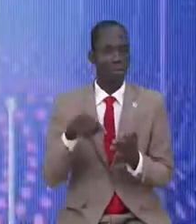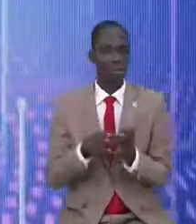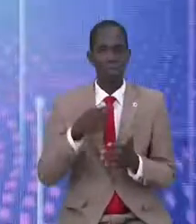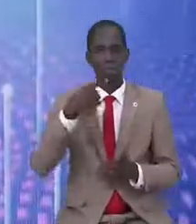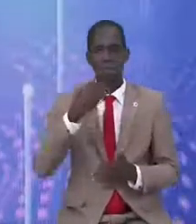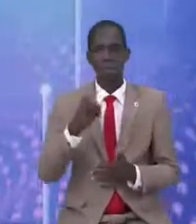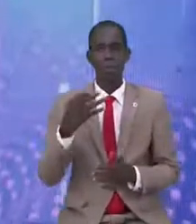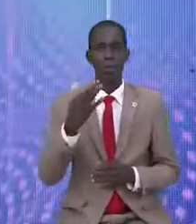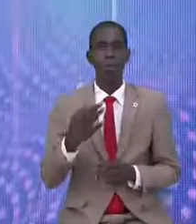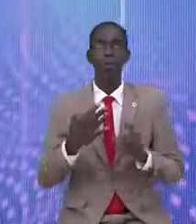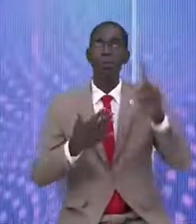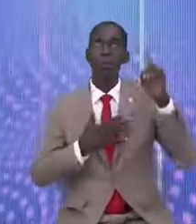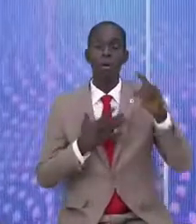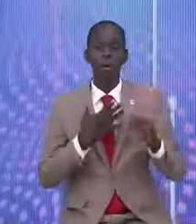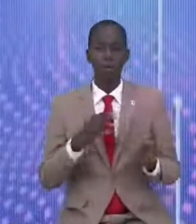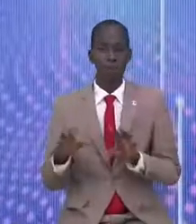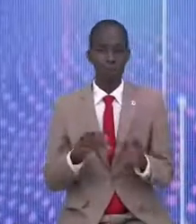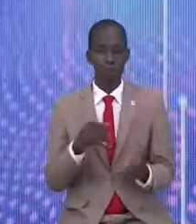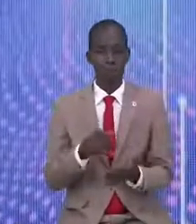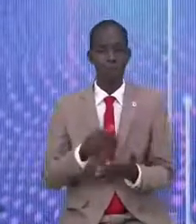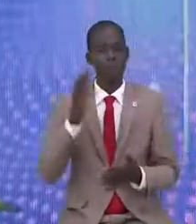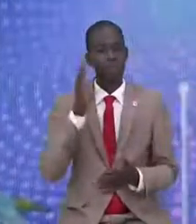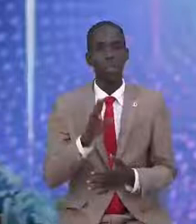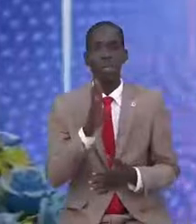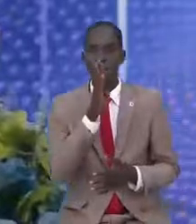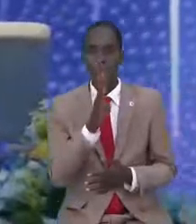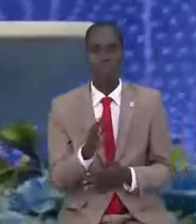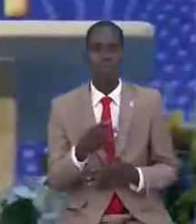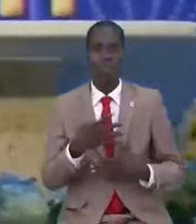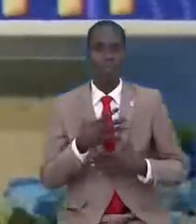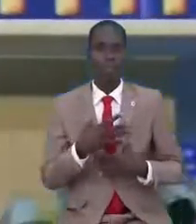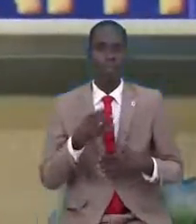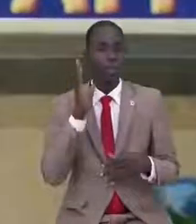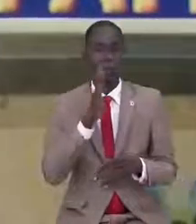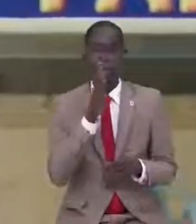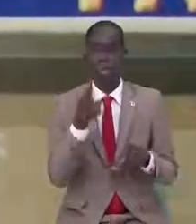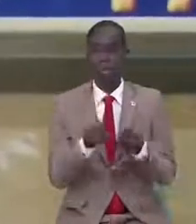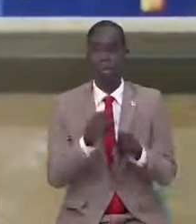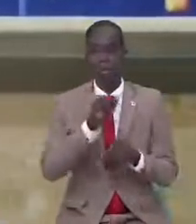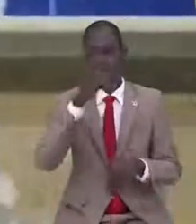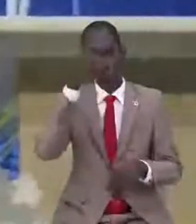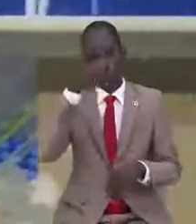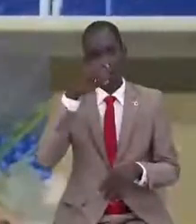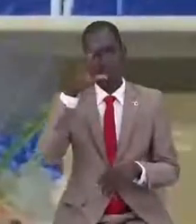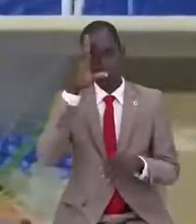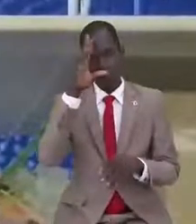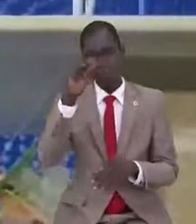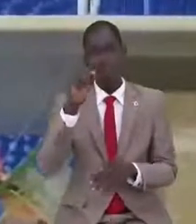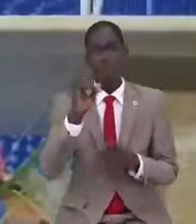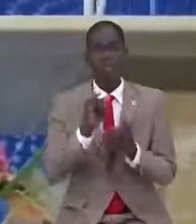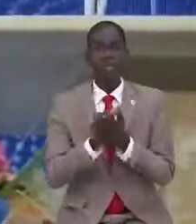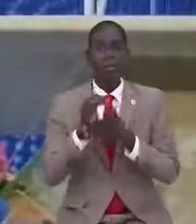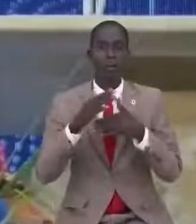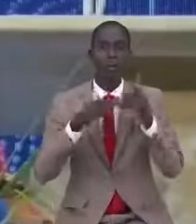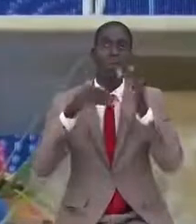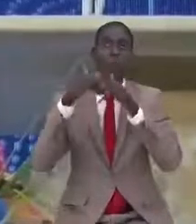mes paroles et qui les pratique sera semblable à un homme sage qui bâtit